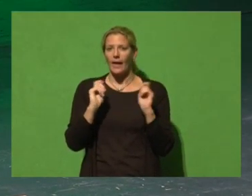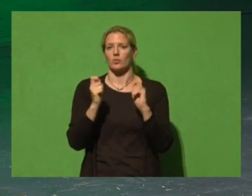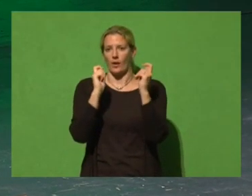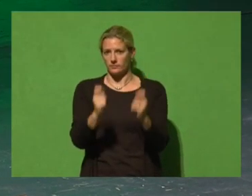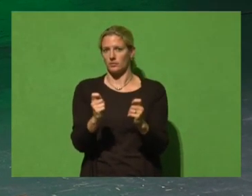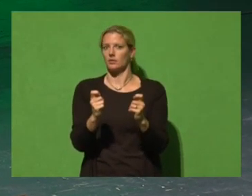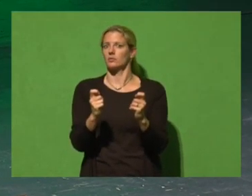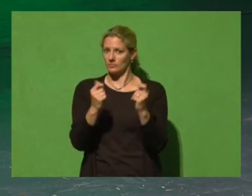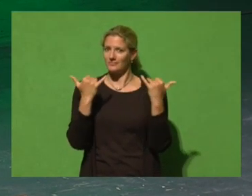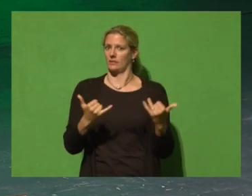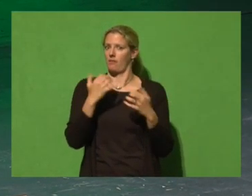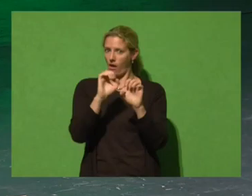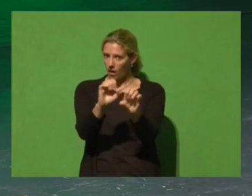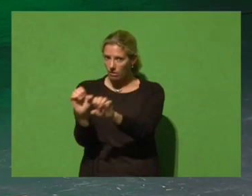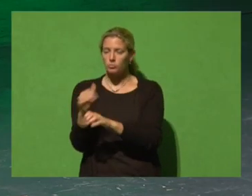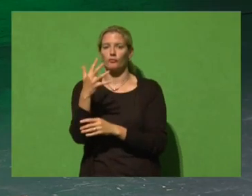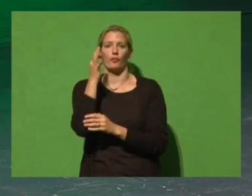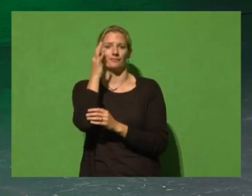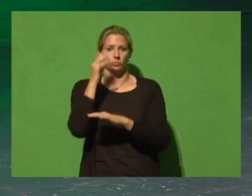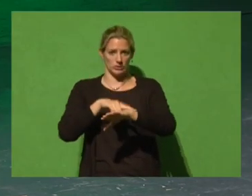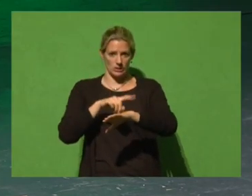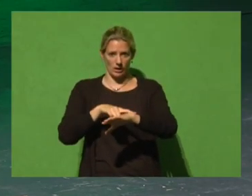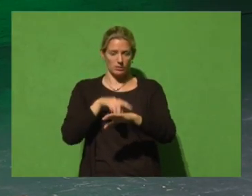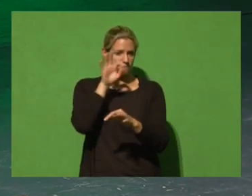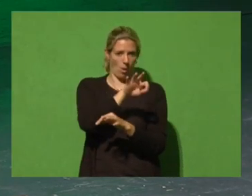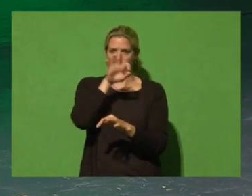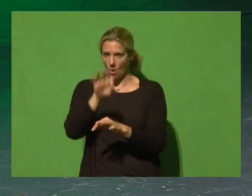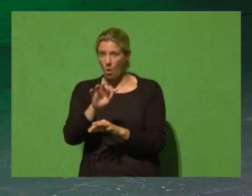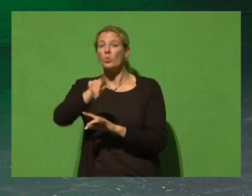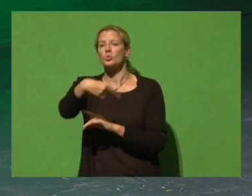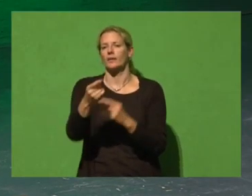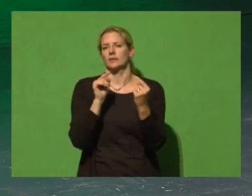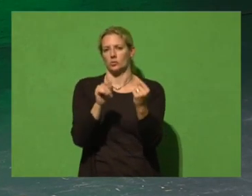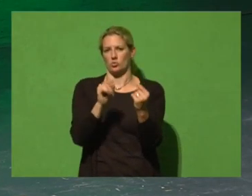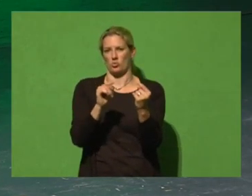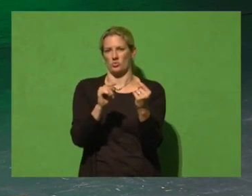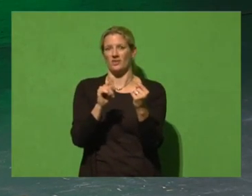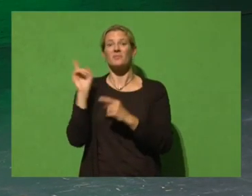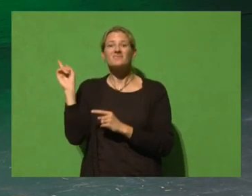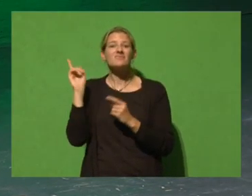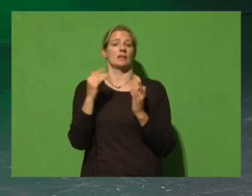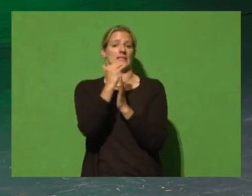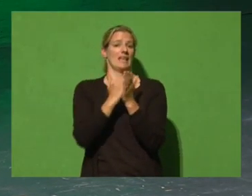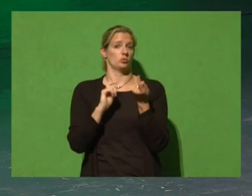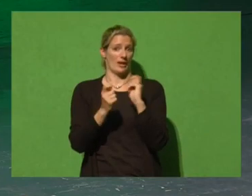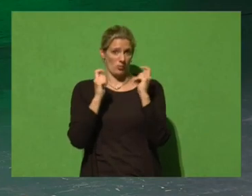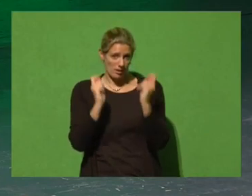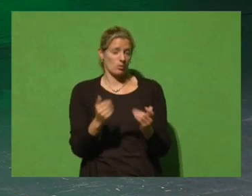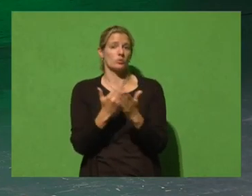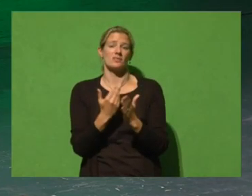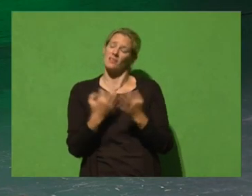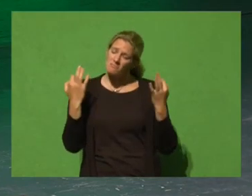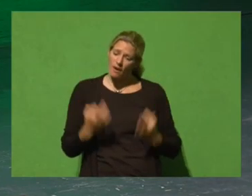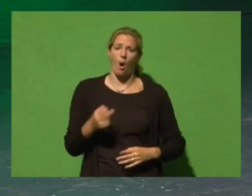jeweils 5 Minuten, dann besteht die Möglichkeit zur Diskussion. Und weil das Satzungsänderungsanträge sind, brauchen wir dann eine